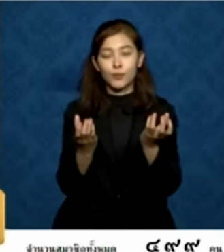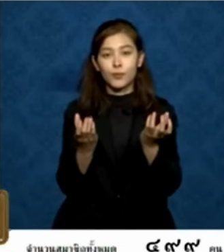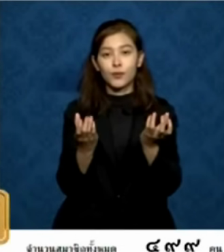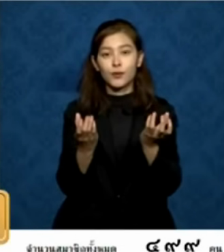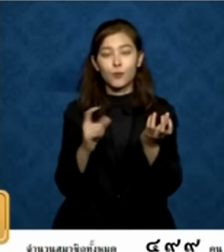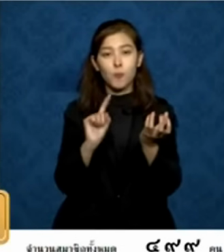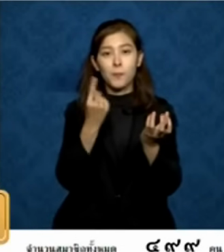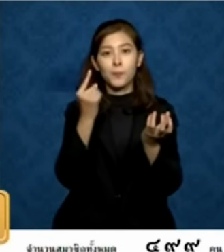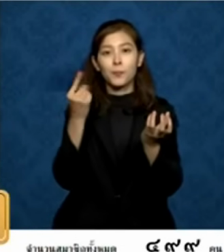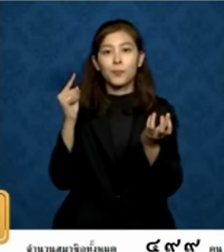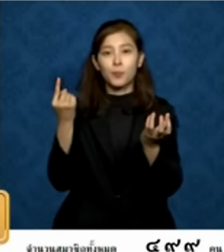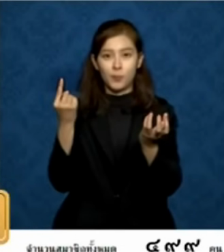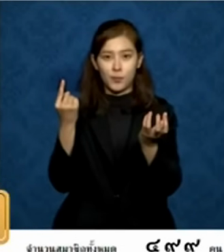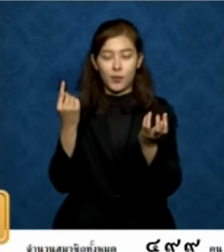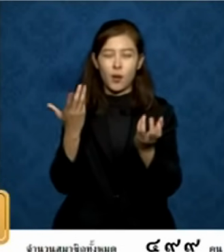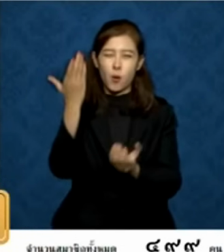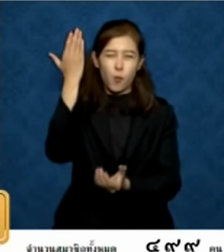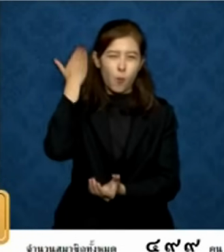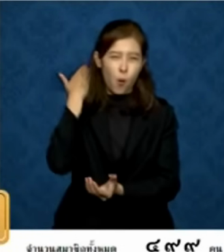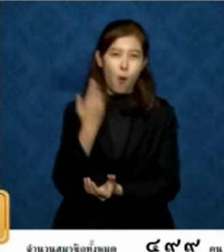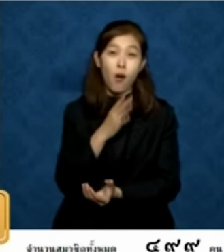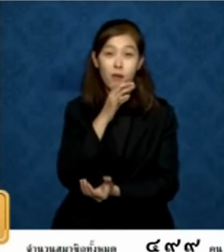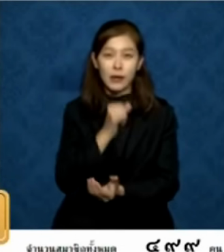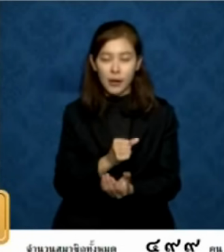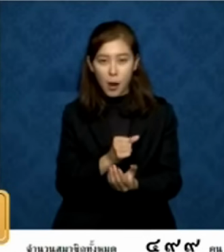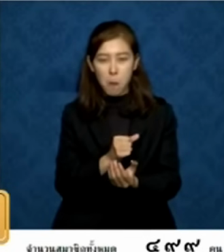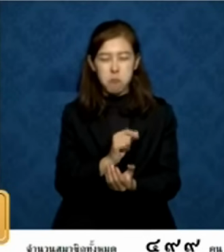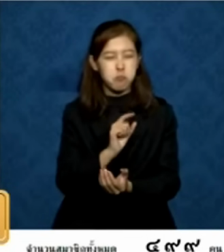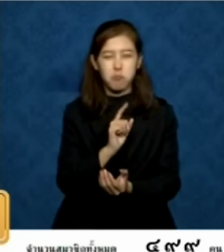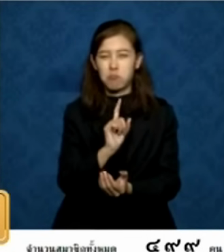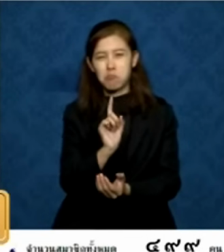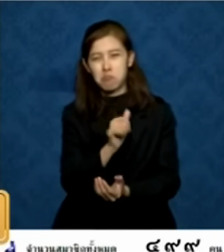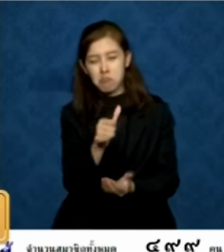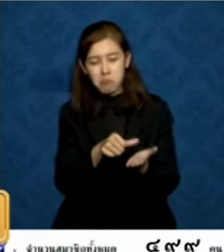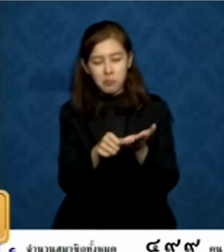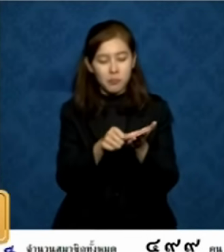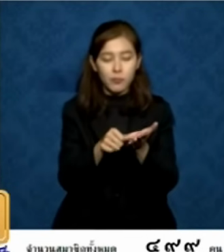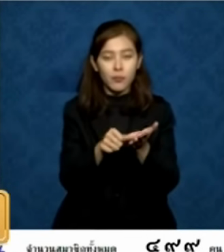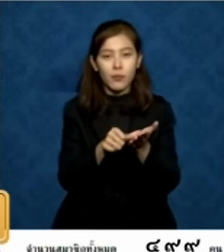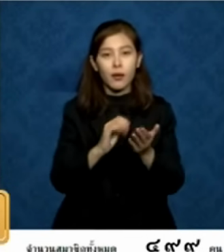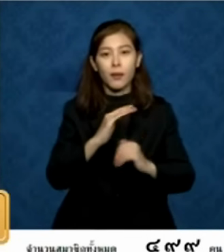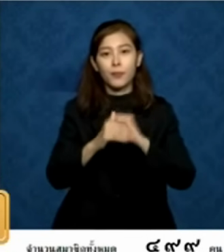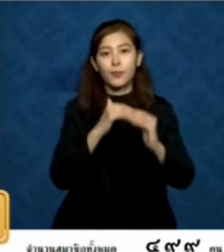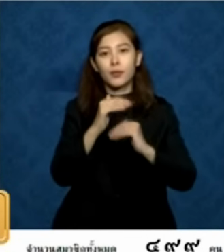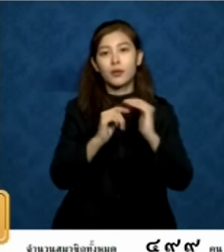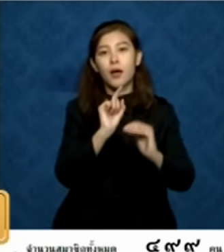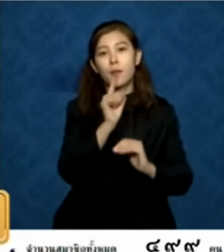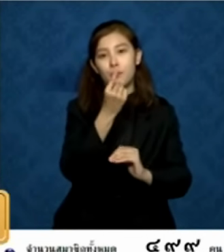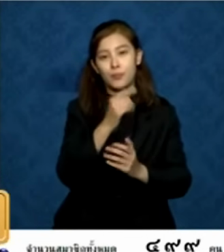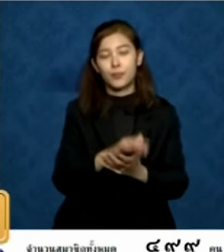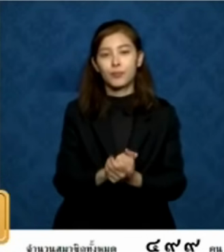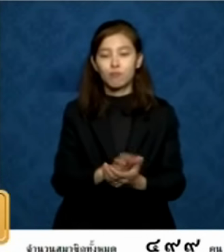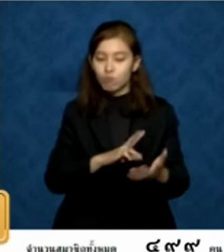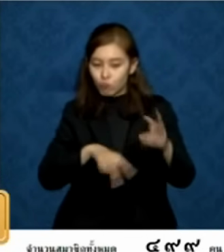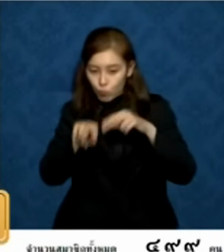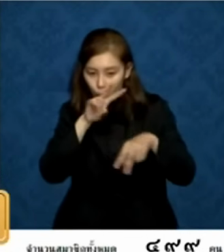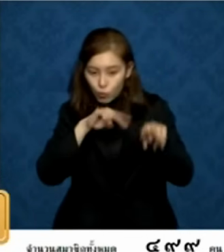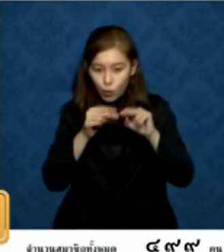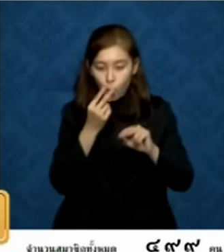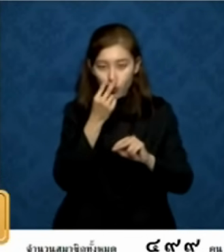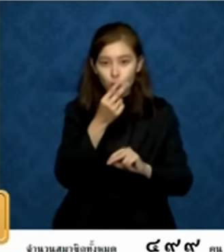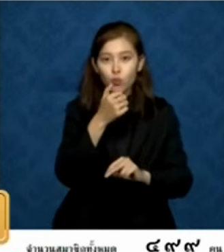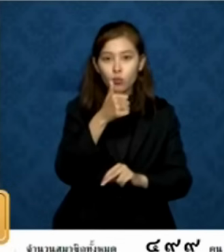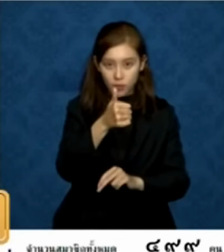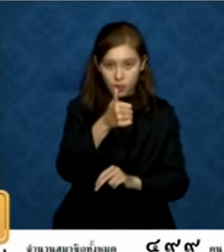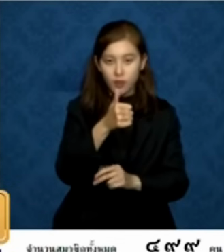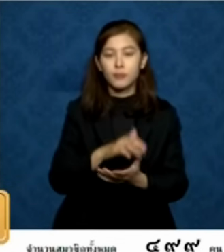ดด้อยของฉบับที่ผ่านมาผ่านการทำงานที่โปร่งใสและตรวจสอบได้โดยจะแก้ไขรัฐธรรมนูญบนหลัก